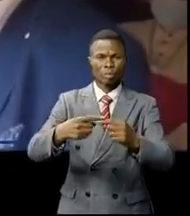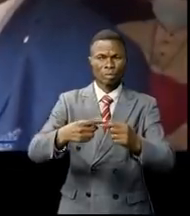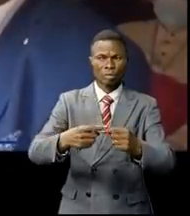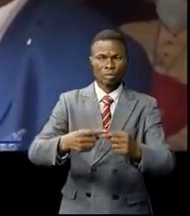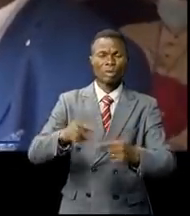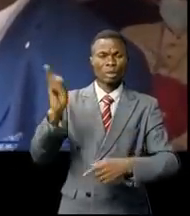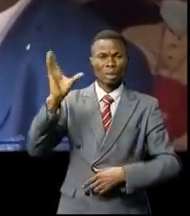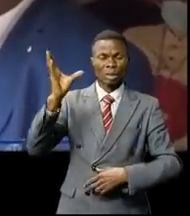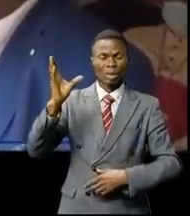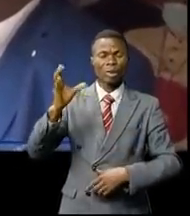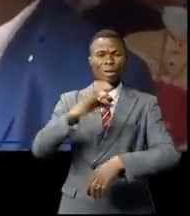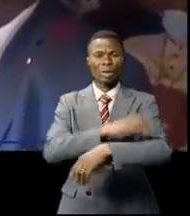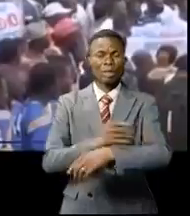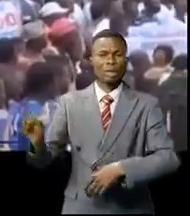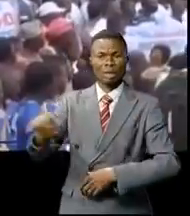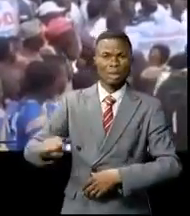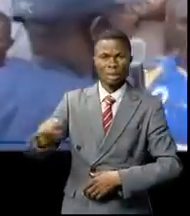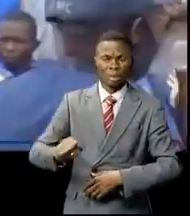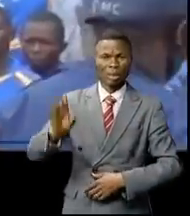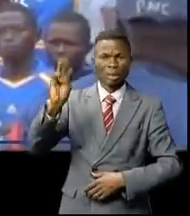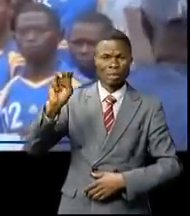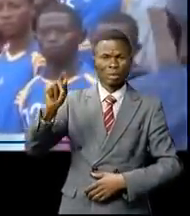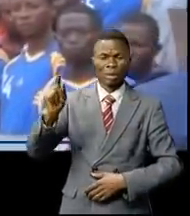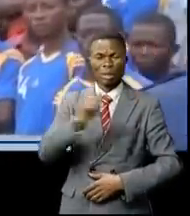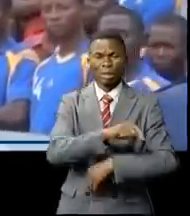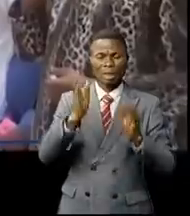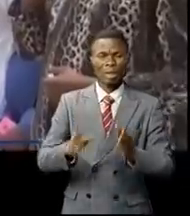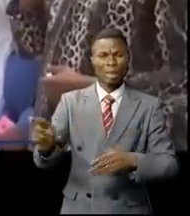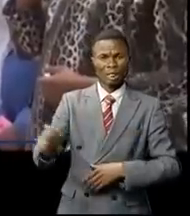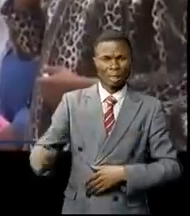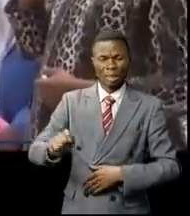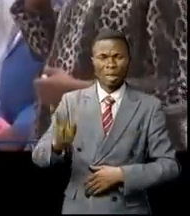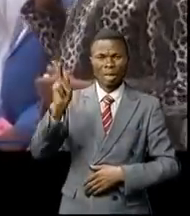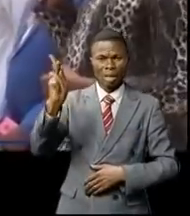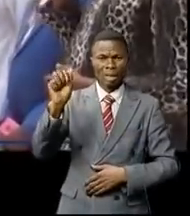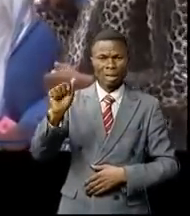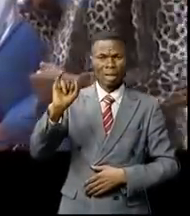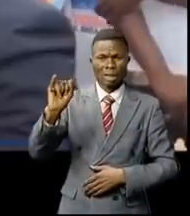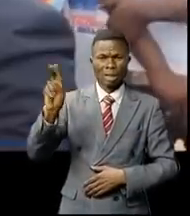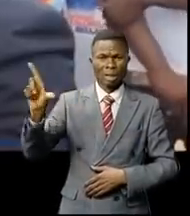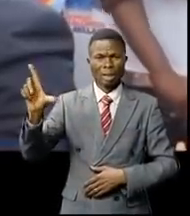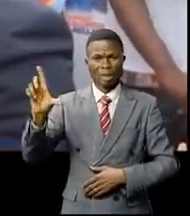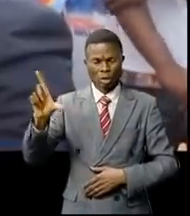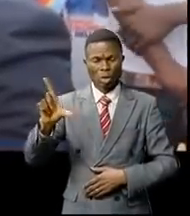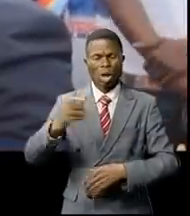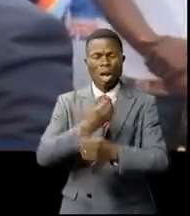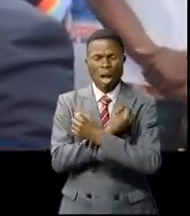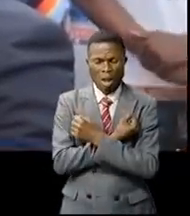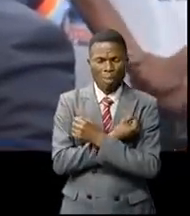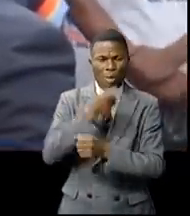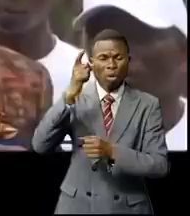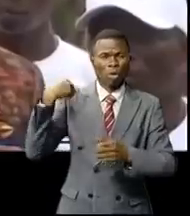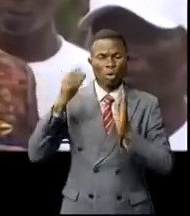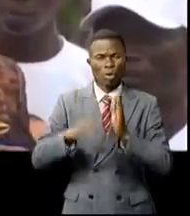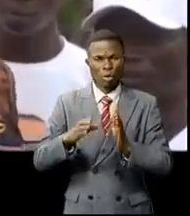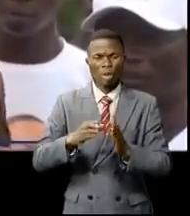et chef-lieu 17h débat ganguly d'anissa t du territoire des cas il aura marqué sa gratitude au numéro un du maniement pour